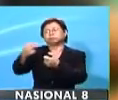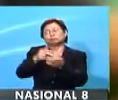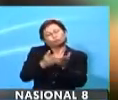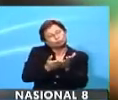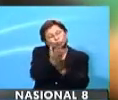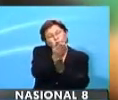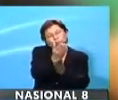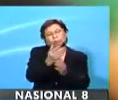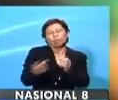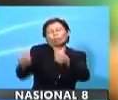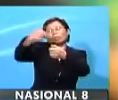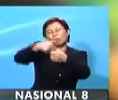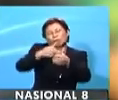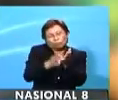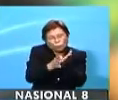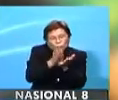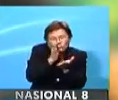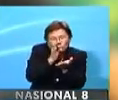menagih dadah.